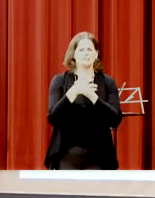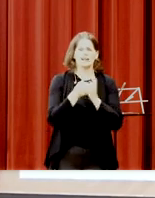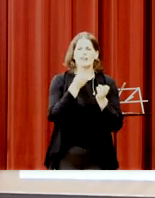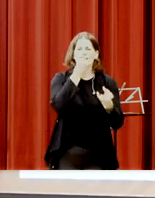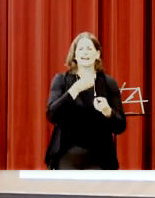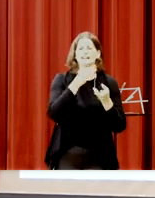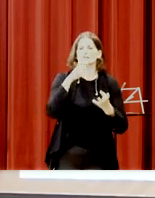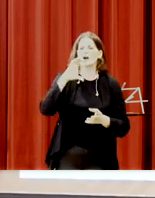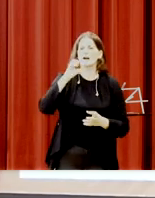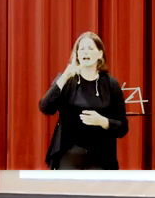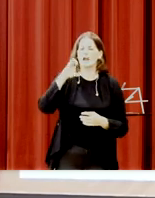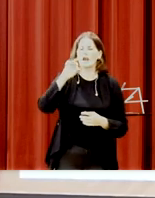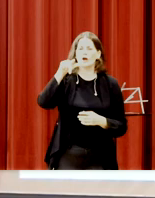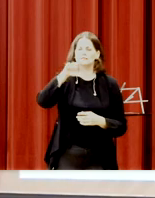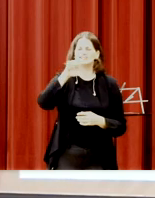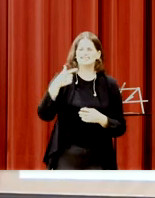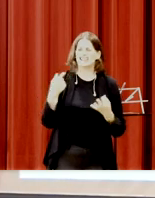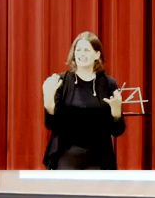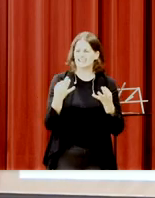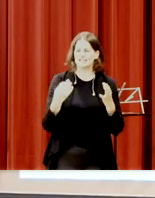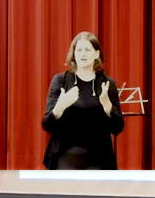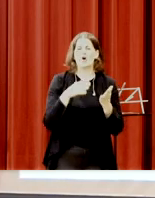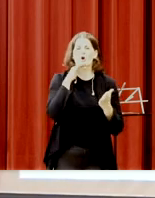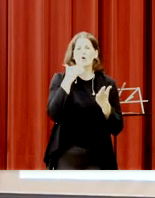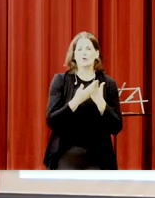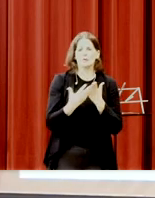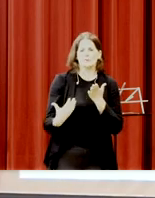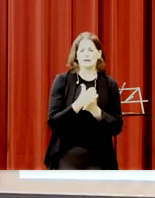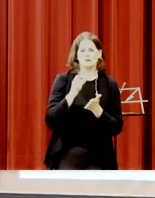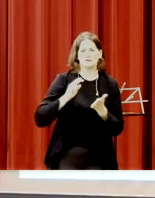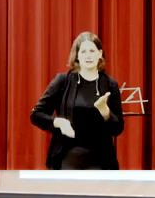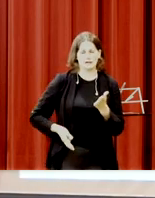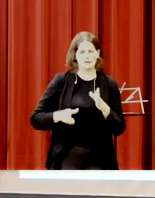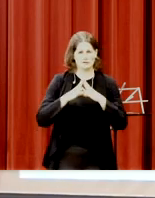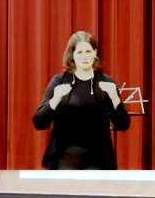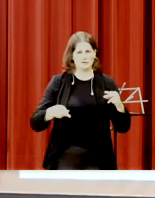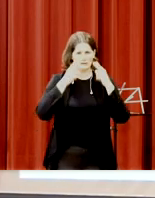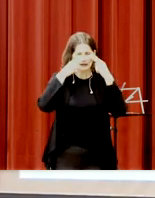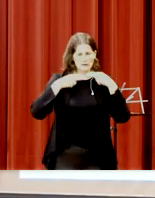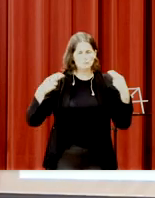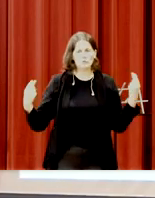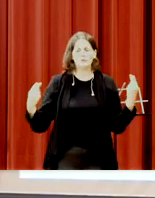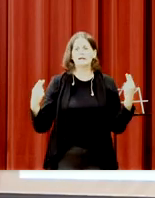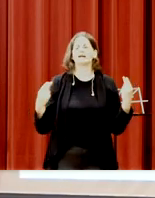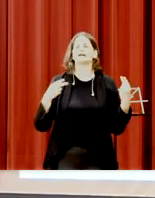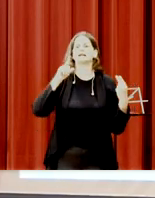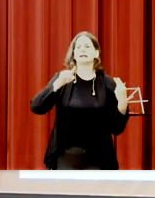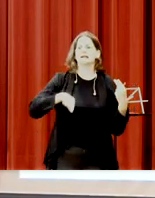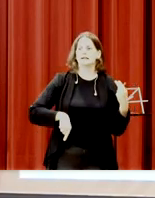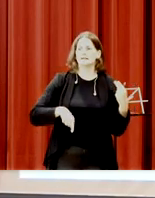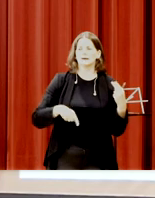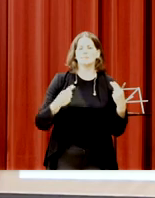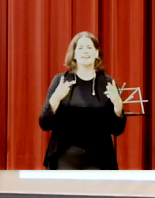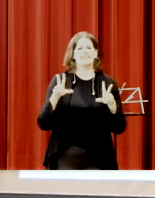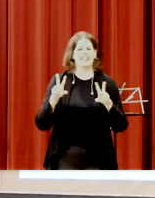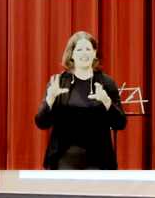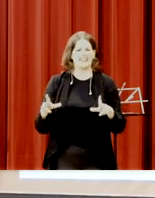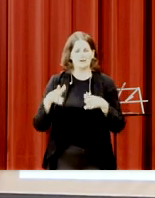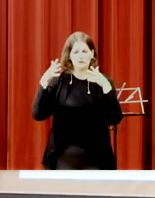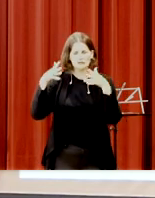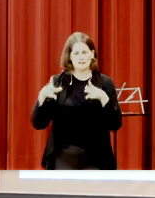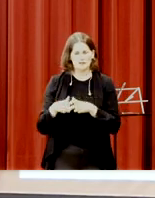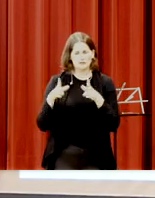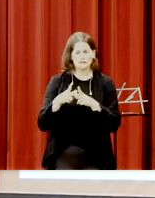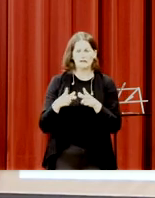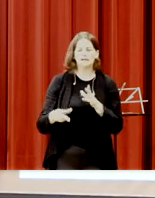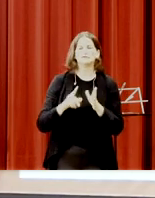presidents del Consell Social van firmar i van presentar a tots els aspirants a candidats a presidència de la Generalitat en